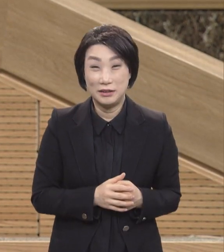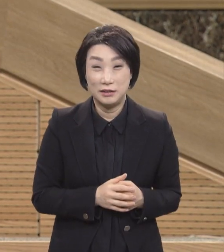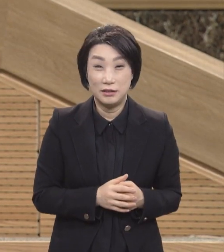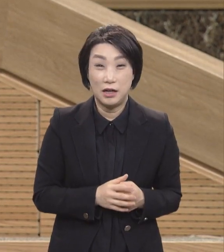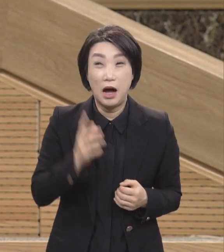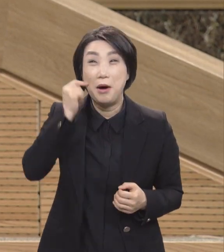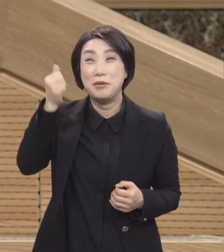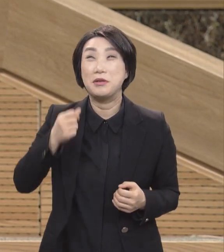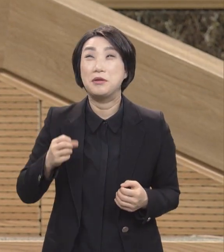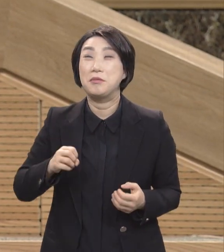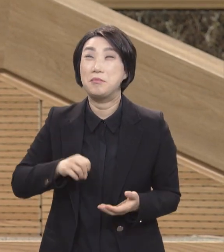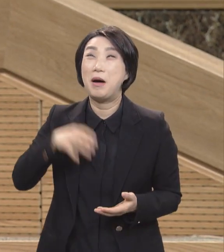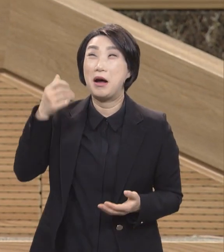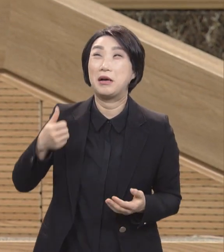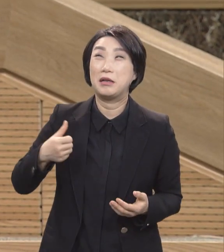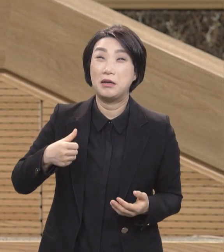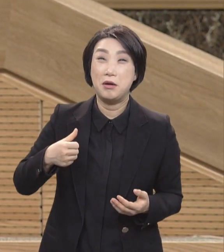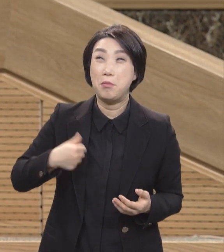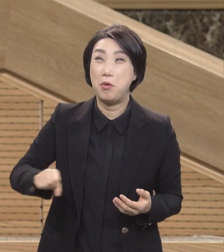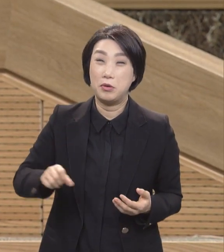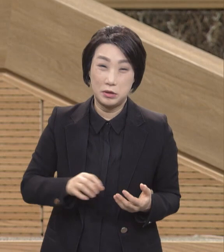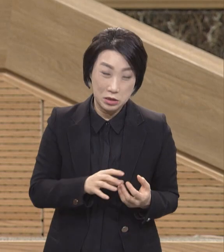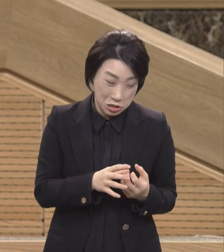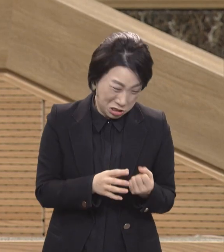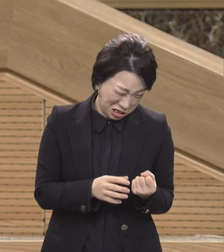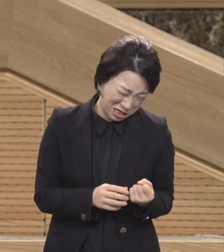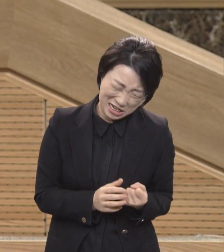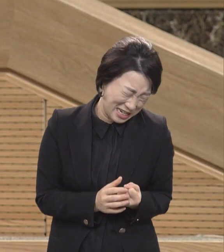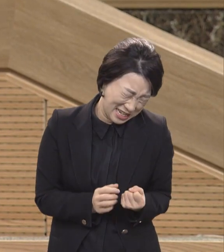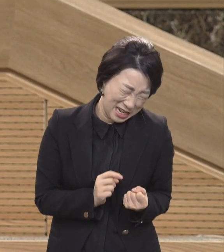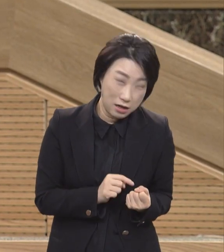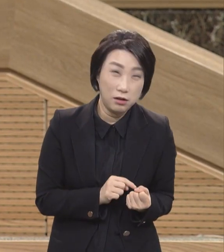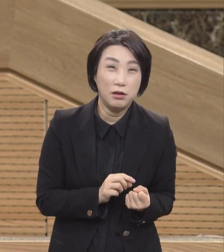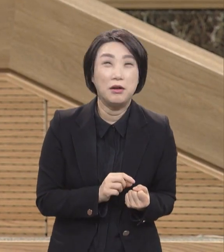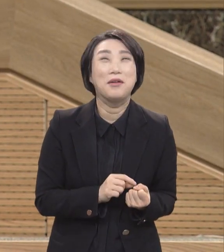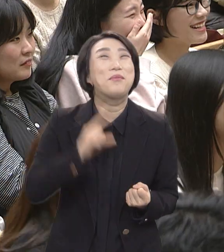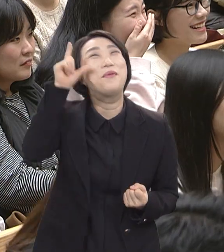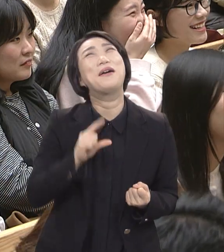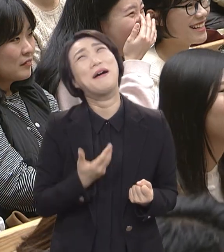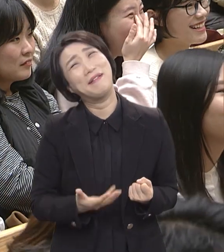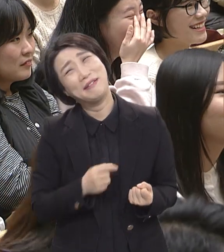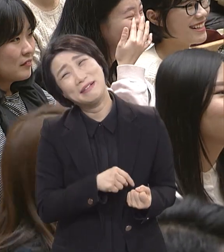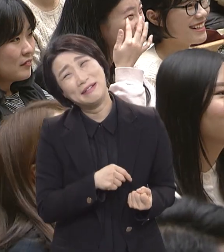빵 포기하셨다. 손이 다 주었으니 빵이 어디 있어.